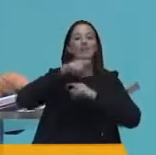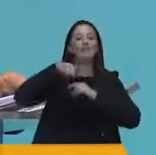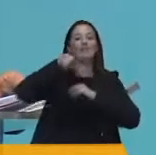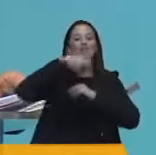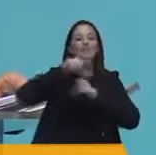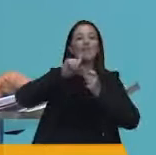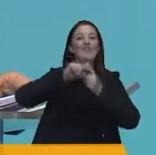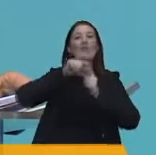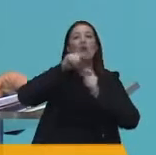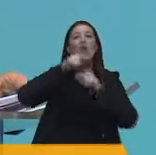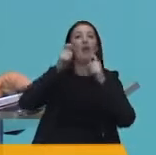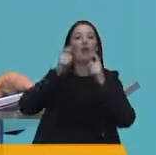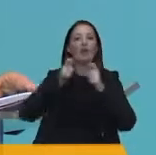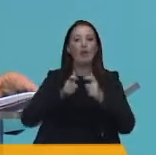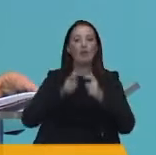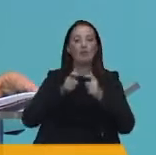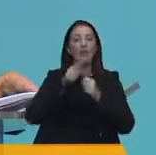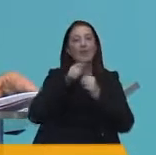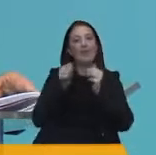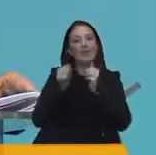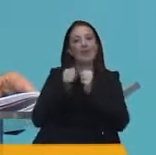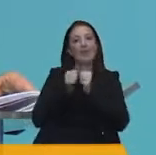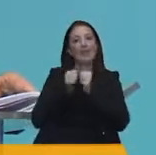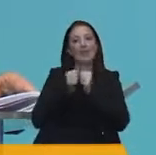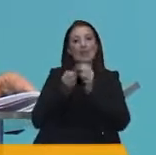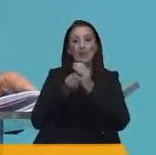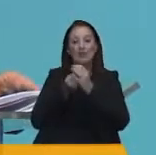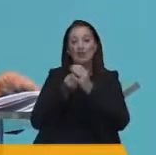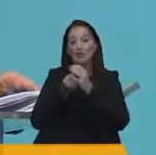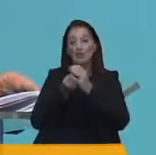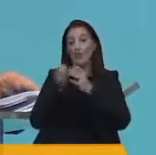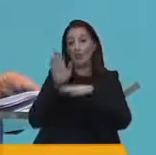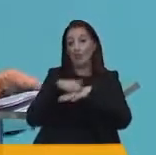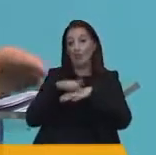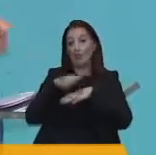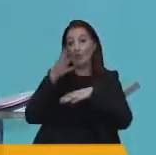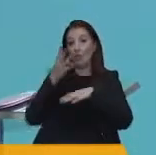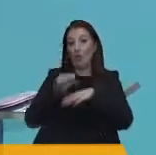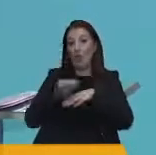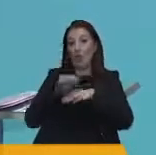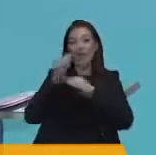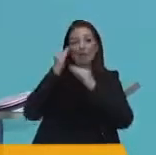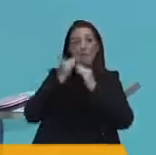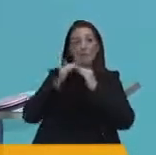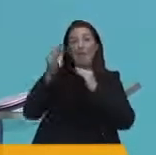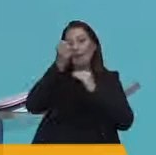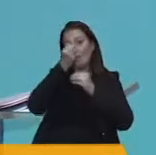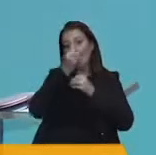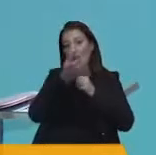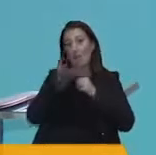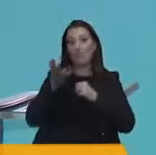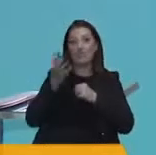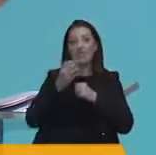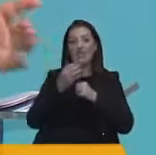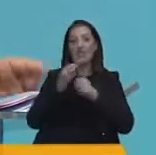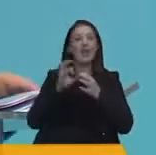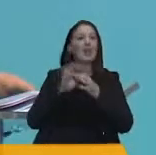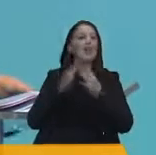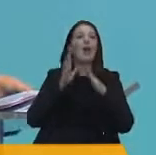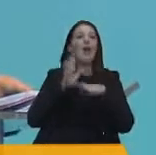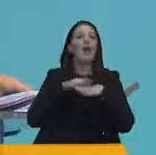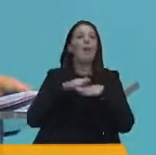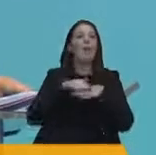ve orada onun yanında kurulacak olan Millet Bahçesi ile ne